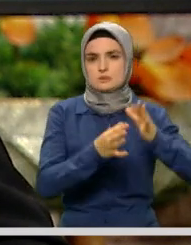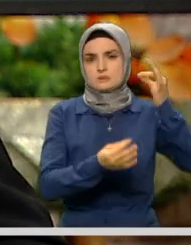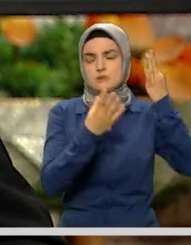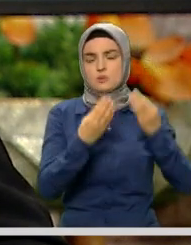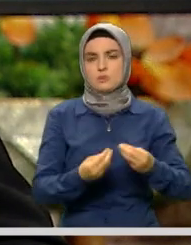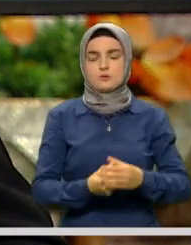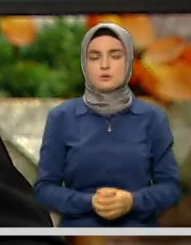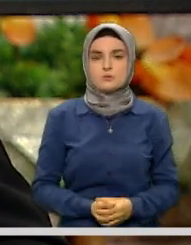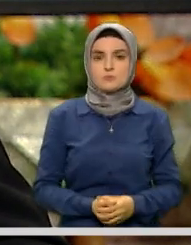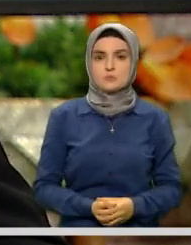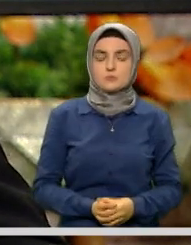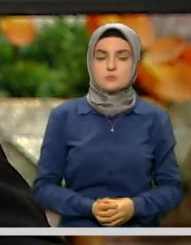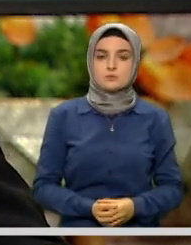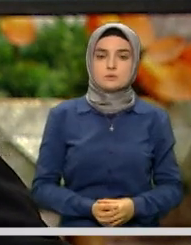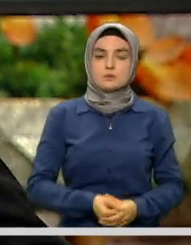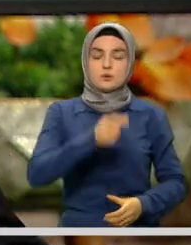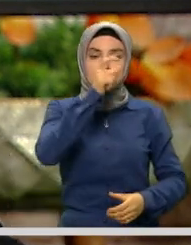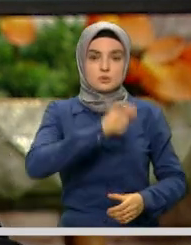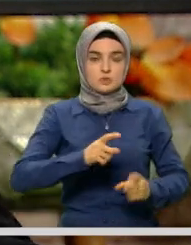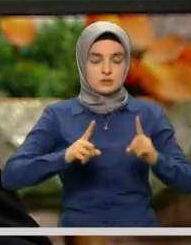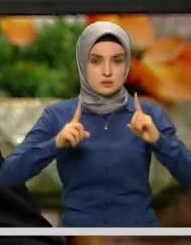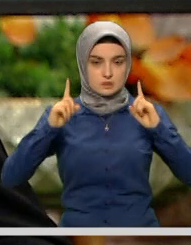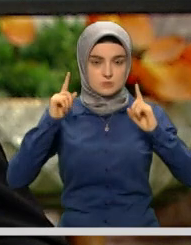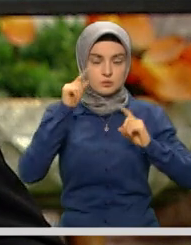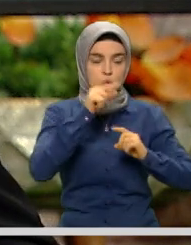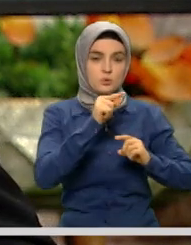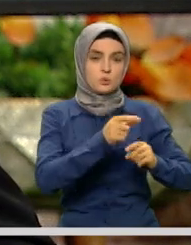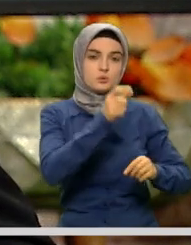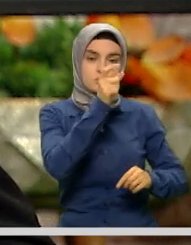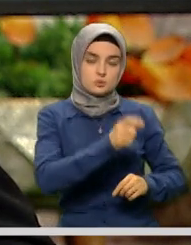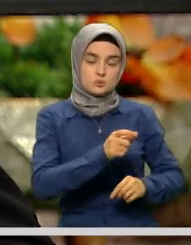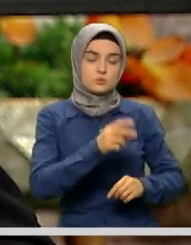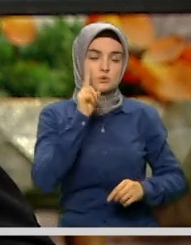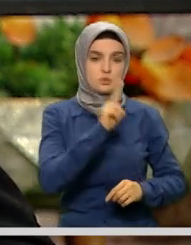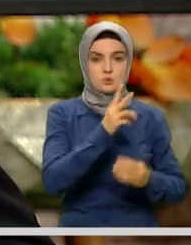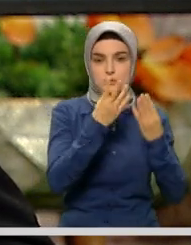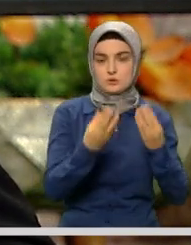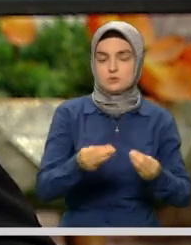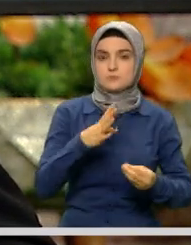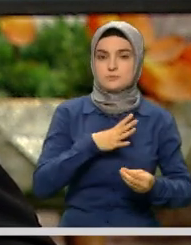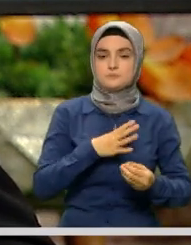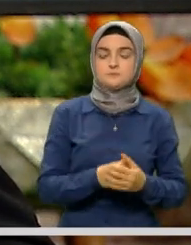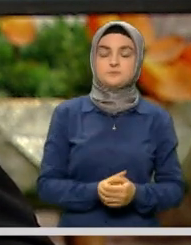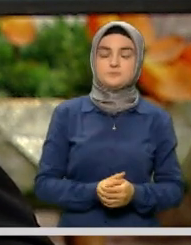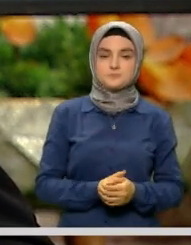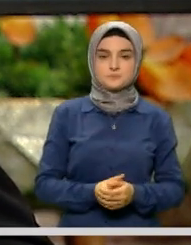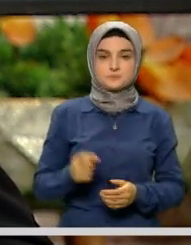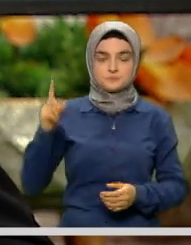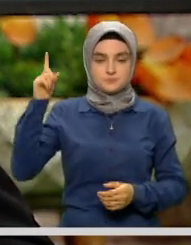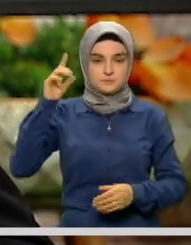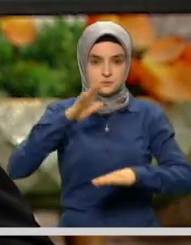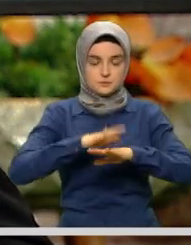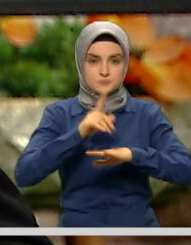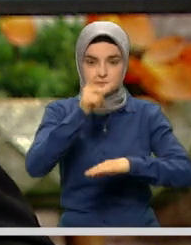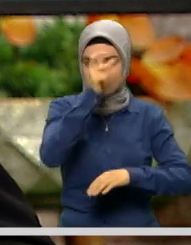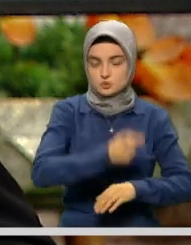zamanda kulun tevbesi ve istiğfarı onun kulluğunun göstergesi niteliğinde. Yani Rabbine yaptığı bir